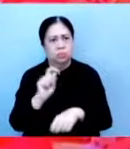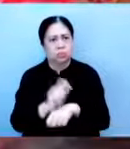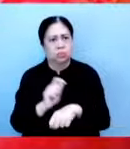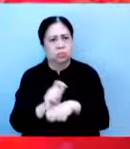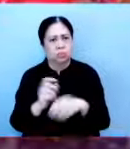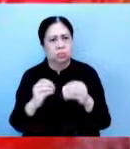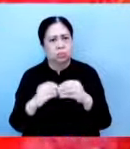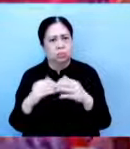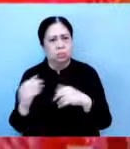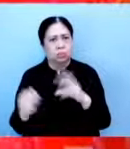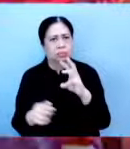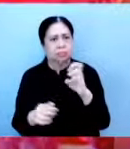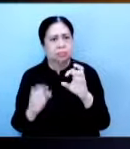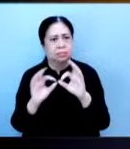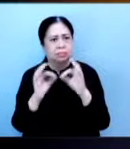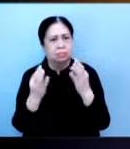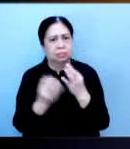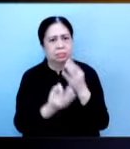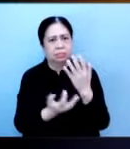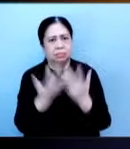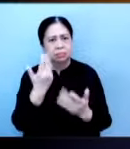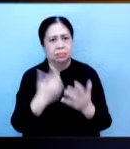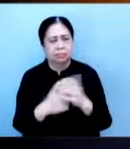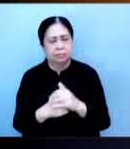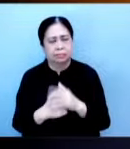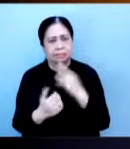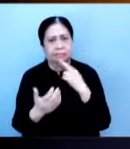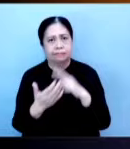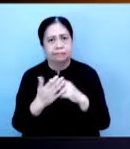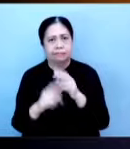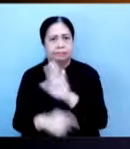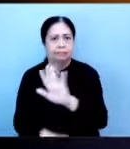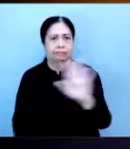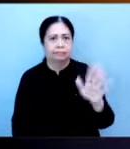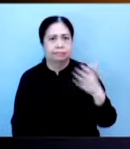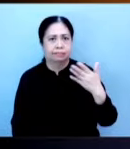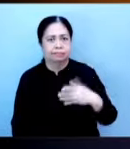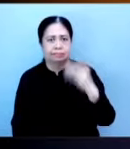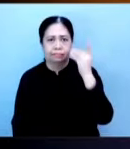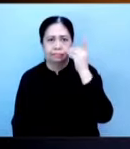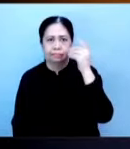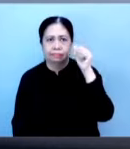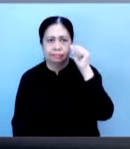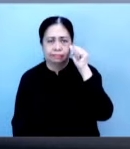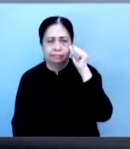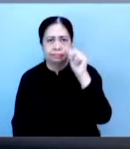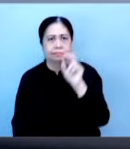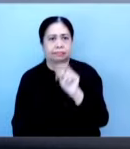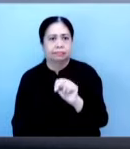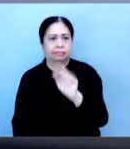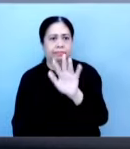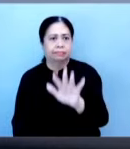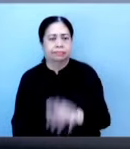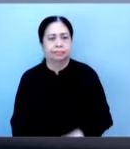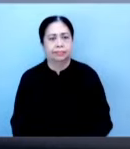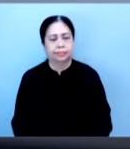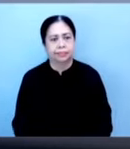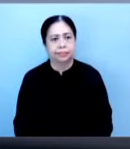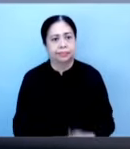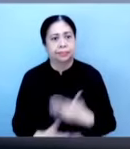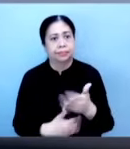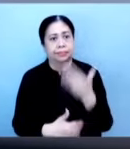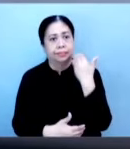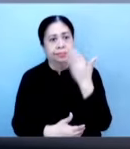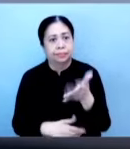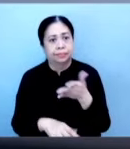anim na ang pamilya ang nasunugan nagbabalita mula sa frontline Dave abuel news 5 Patay ang isang lalaki